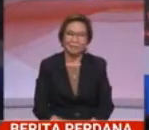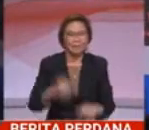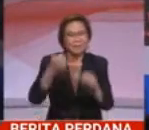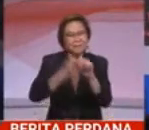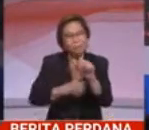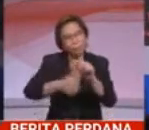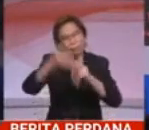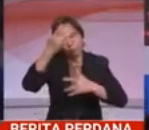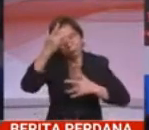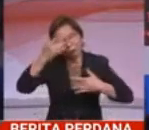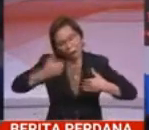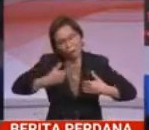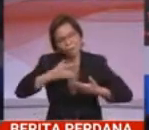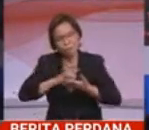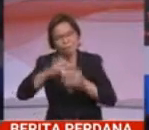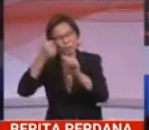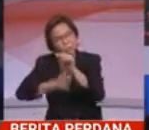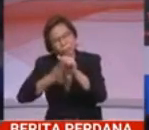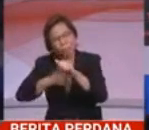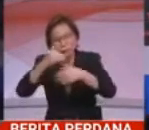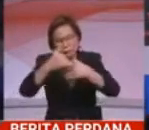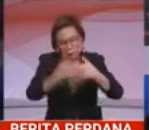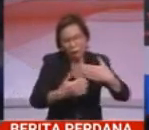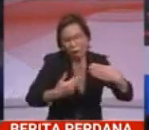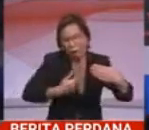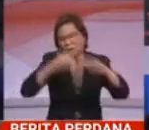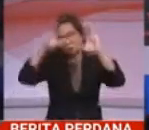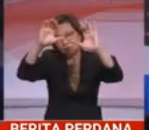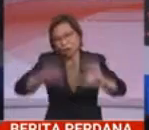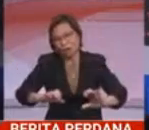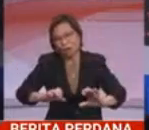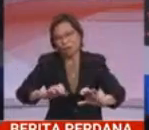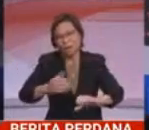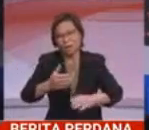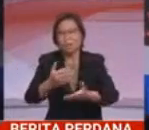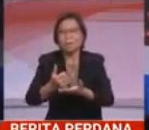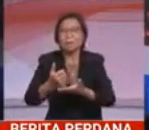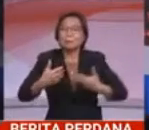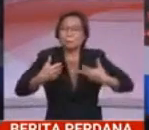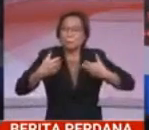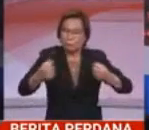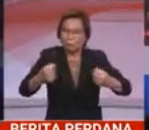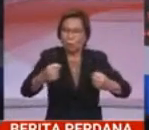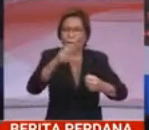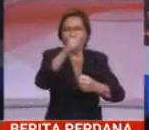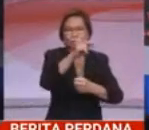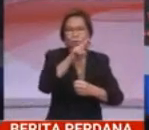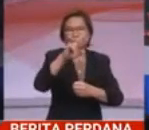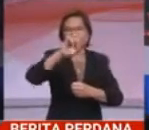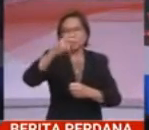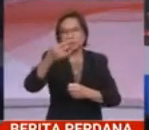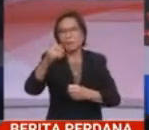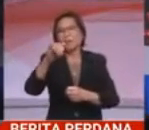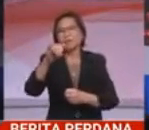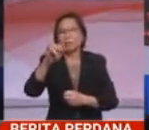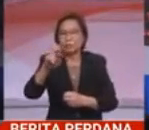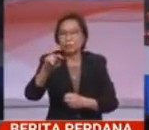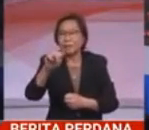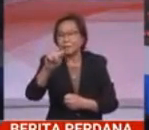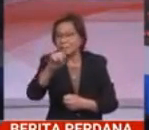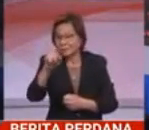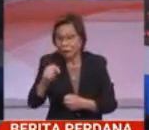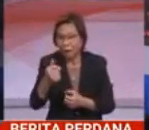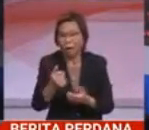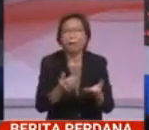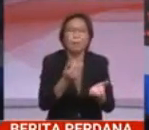Setiap penyakit ada ubatnya. Setiap kecederaan ada cara pemulihannya. Nur Syafinah Sari menyelami perkhidmatan dan bantuan